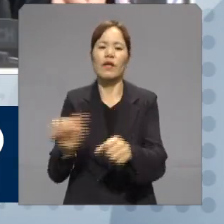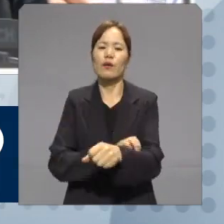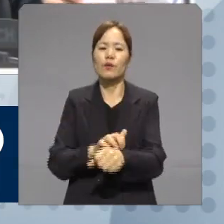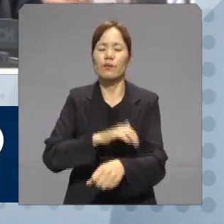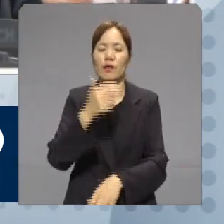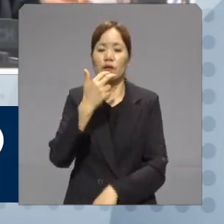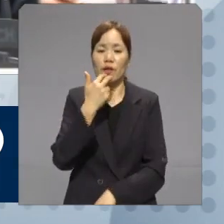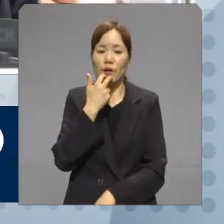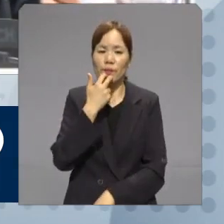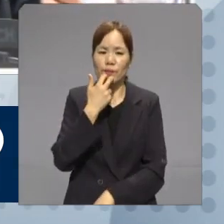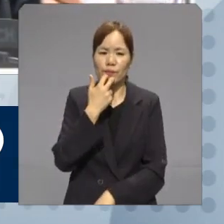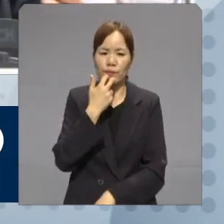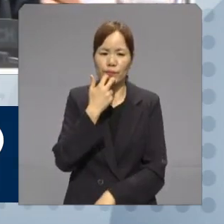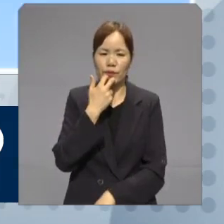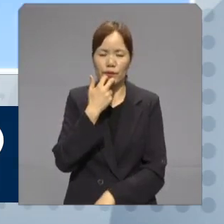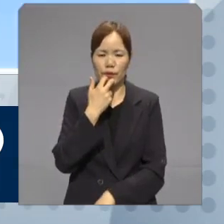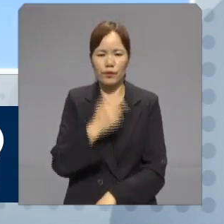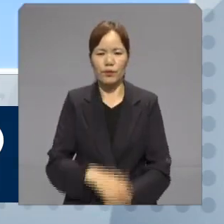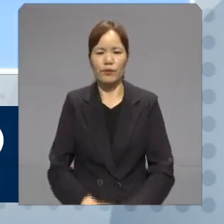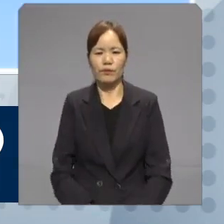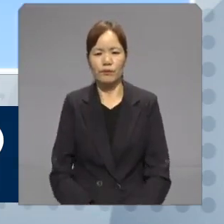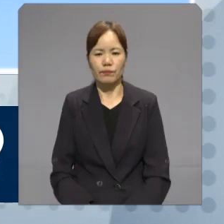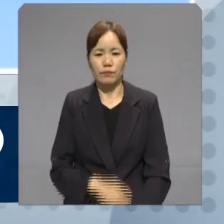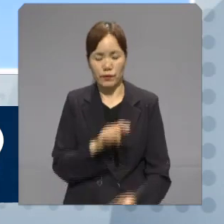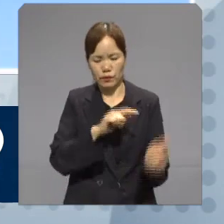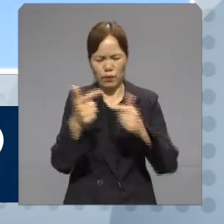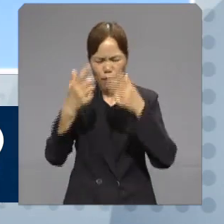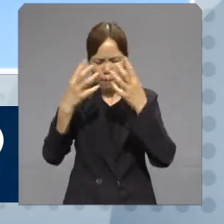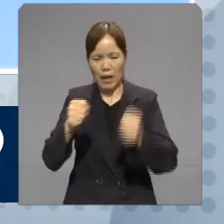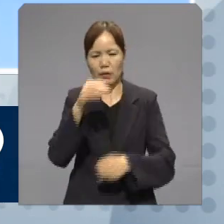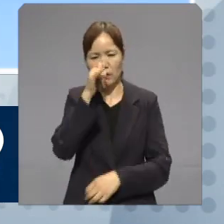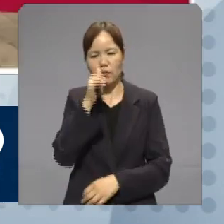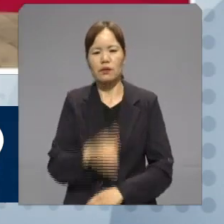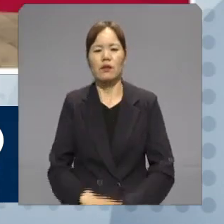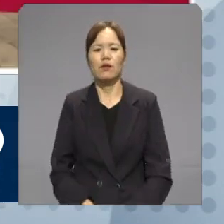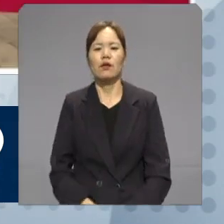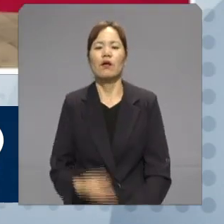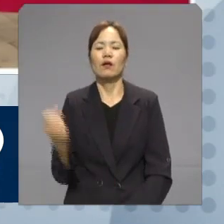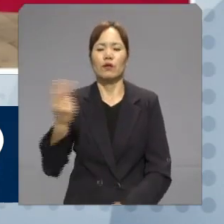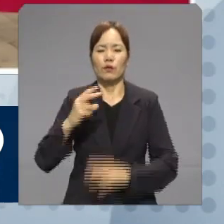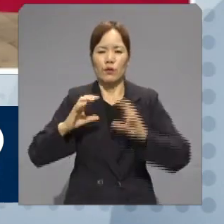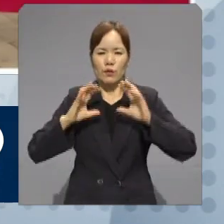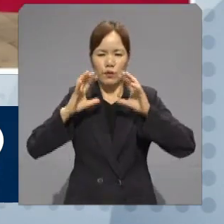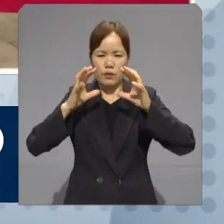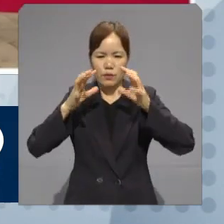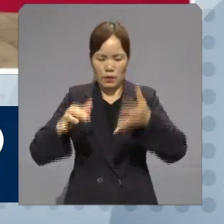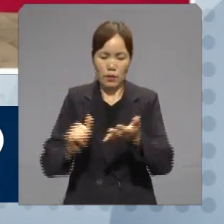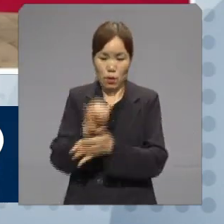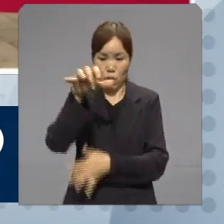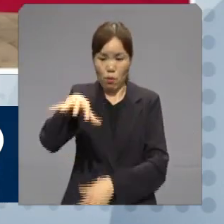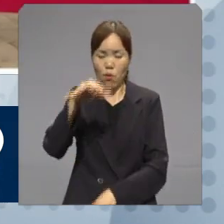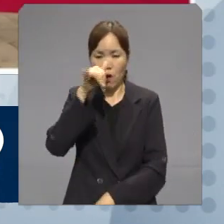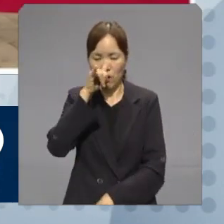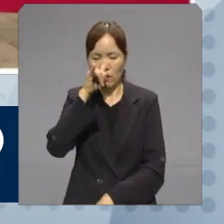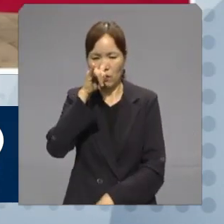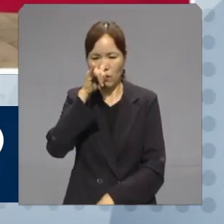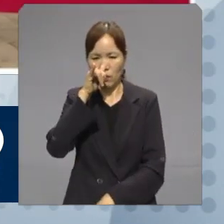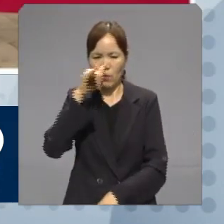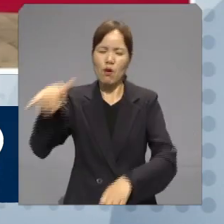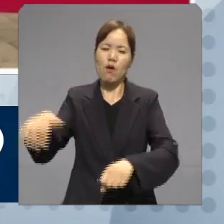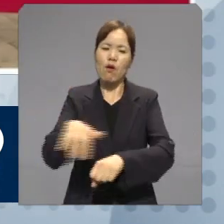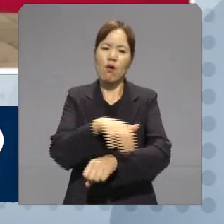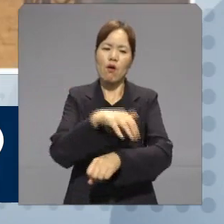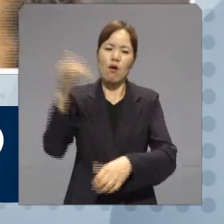레지던셜 스윗 룸을 다수 확보하고 있고 여기에 세계적인 공항을 갖고 있는 접근성의